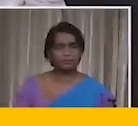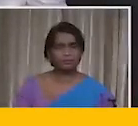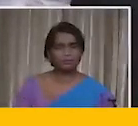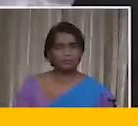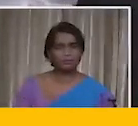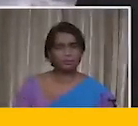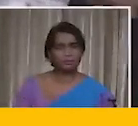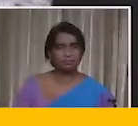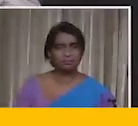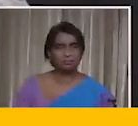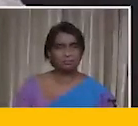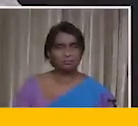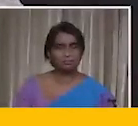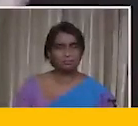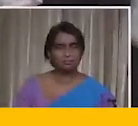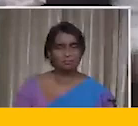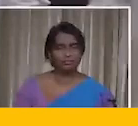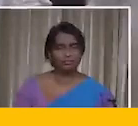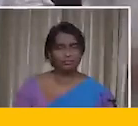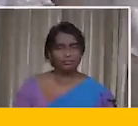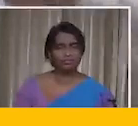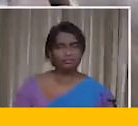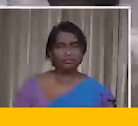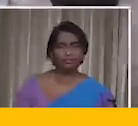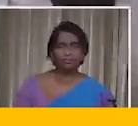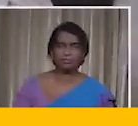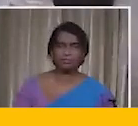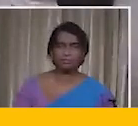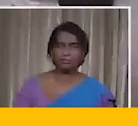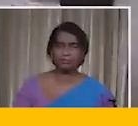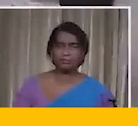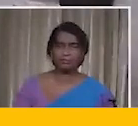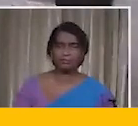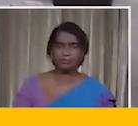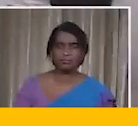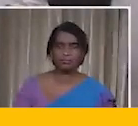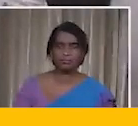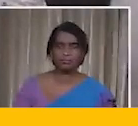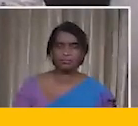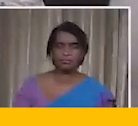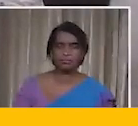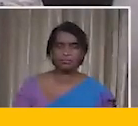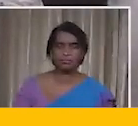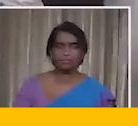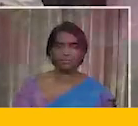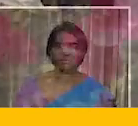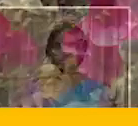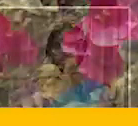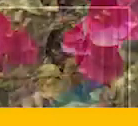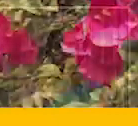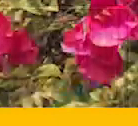කරන අතරේ සජබේ කට්ටියයි ශ්‍රී ලංකා එකේ කට්ටියයි ඔන්න ඔය එමෙතිට විරුද්ධව හෝගාලා පෝස්ට් දාන පටන්